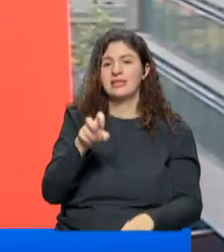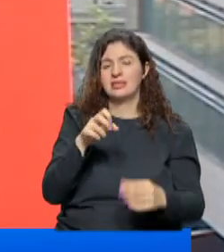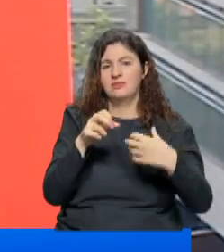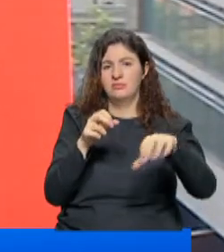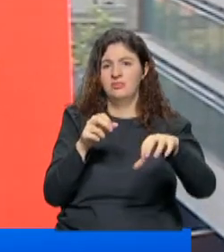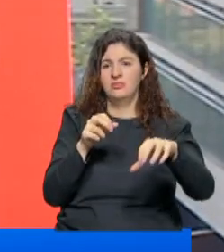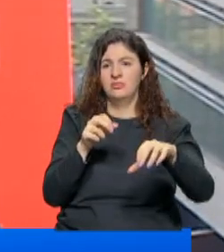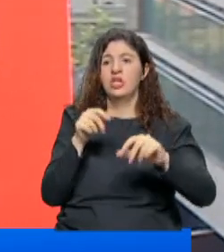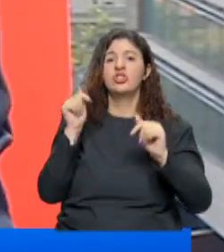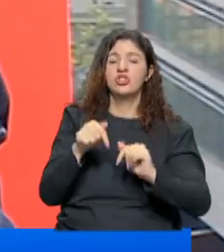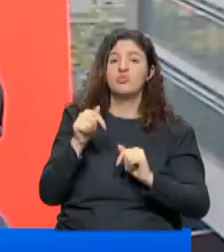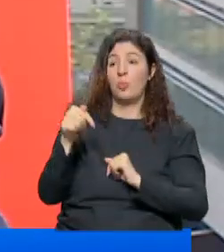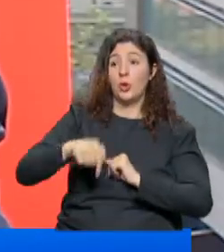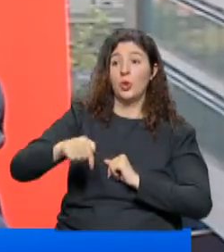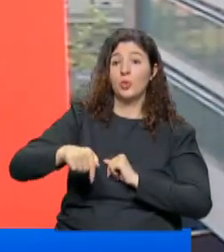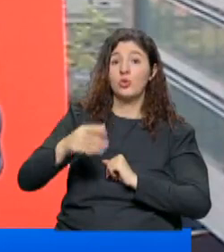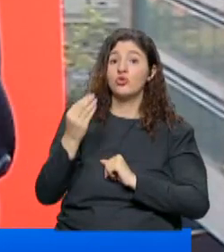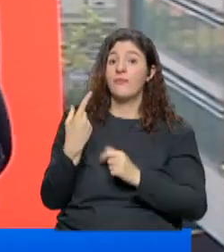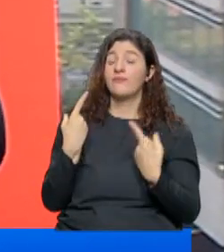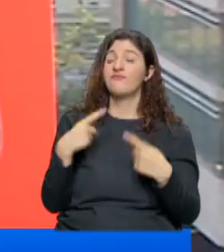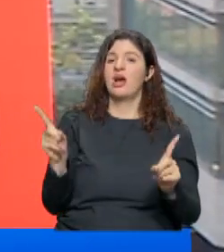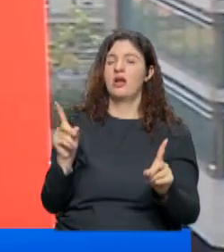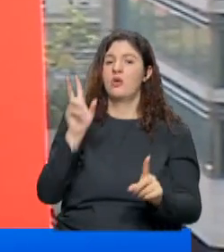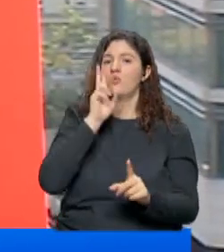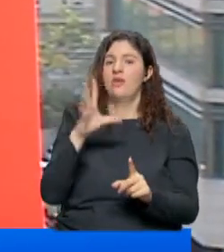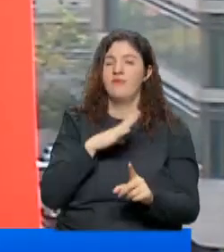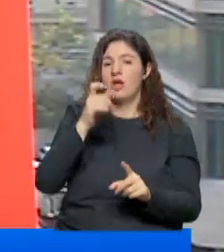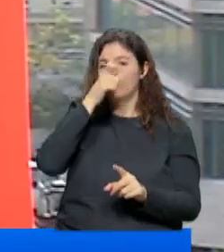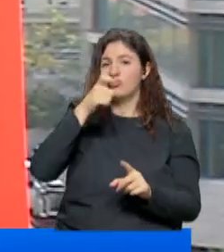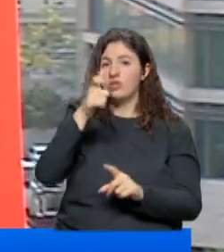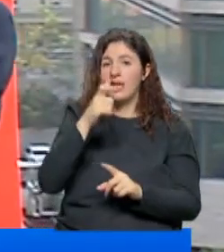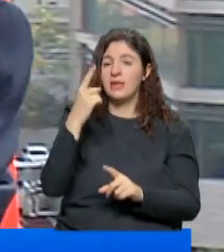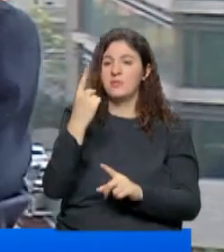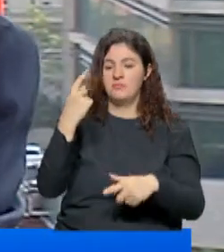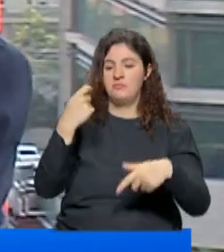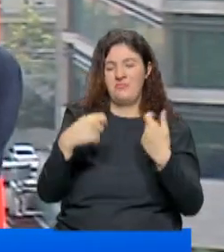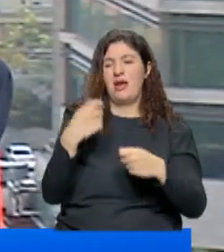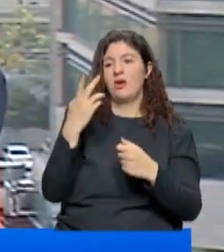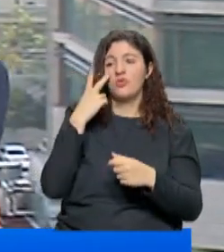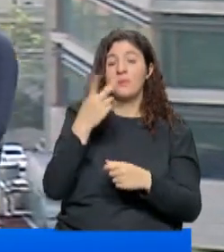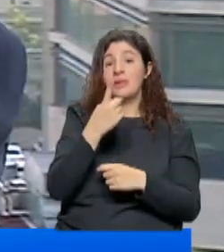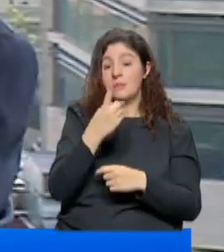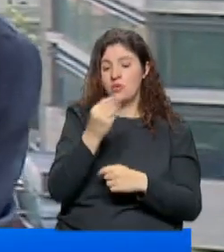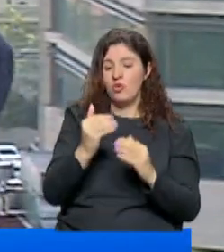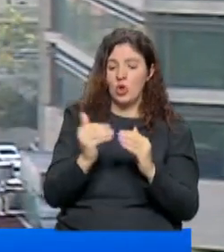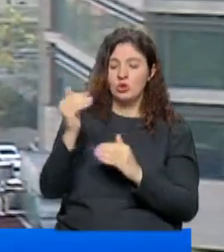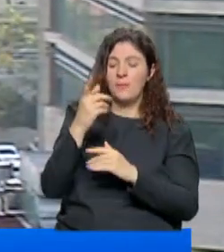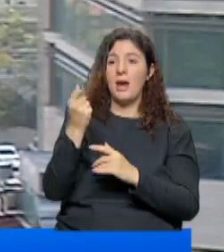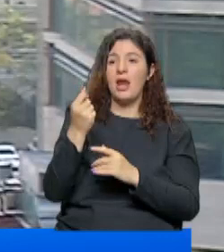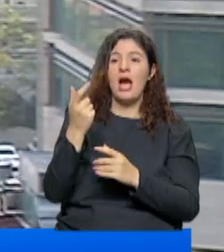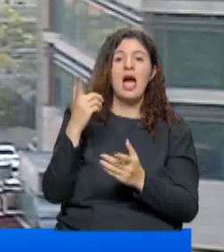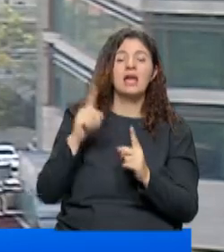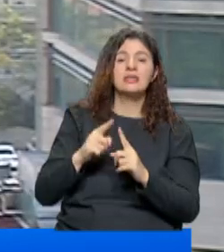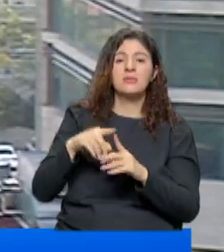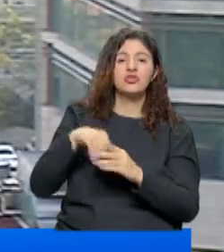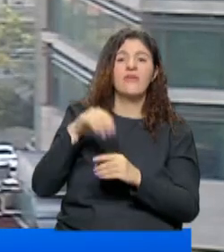%38'iydi. Şimdi bugün çok farklı bir tablo var. Türkiye'de bankalarda 1 milyon TL ve üstünde mevduatı